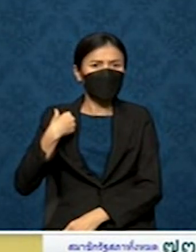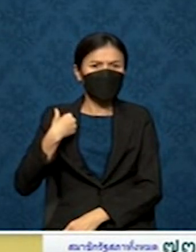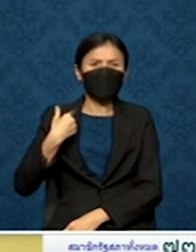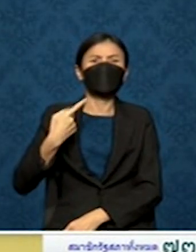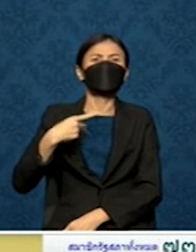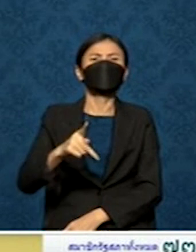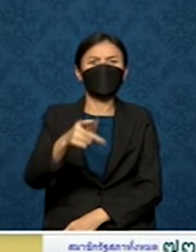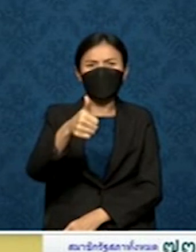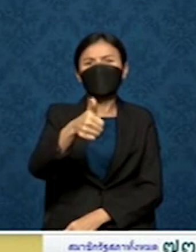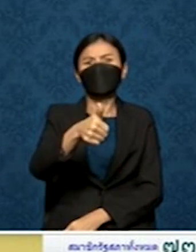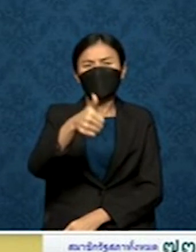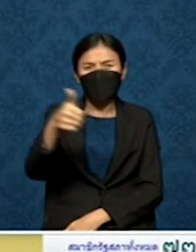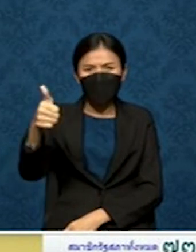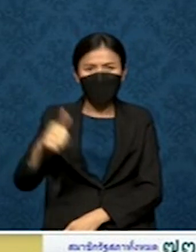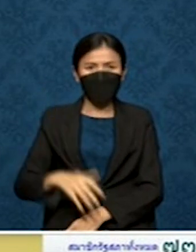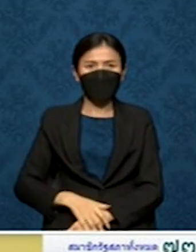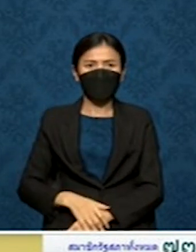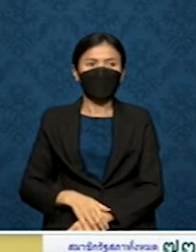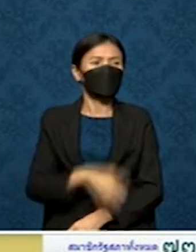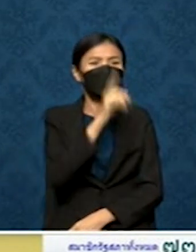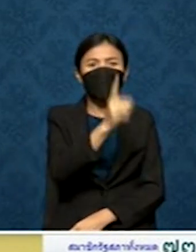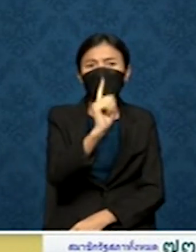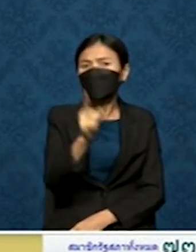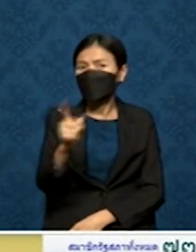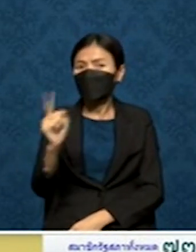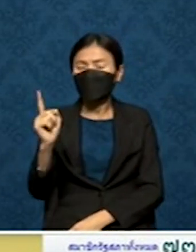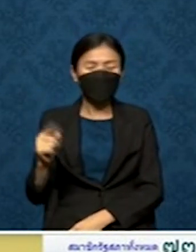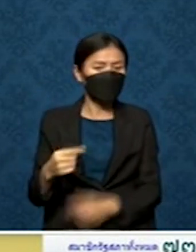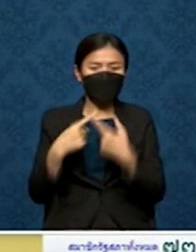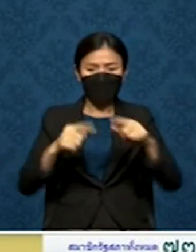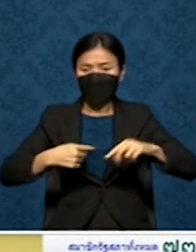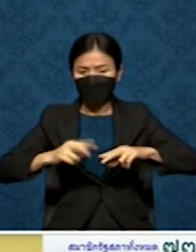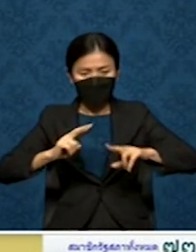นถ้าท่านมัวแต่ไปโทษคนนู้นคนนี้โดยไม่ดูแต่ตัวเ